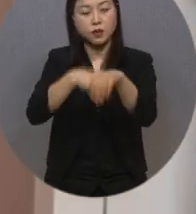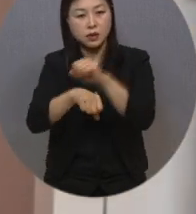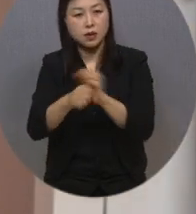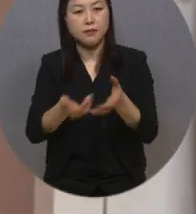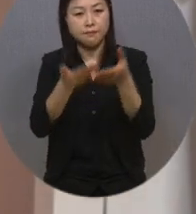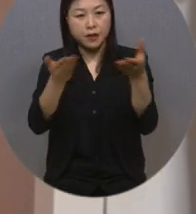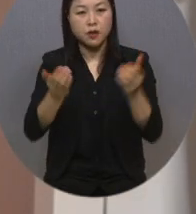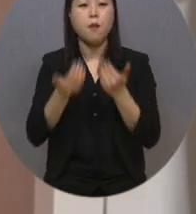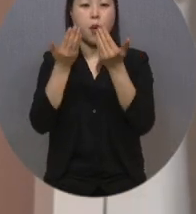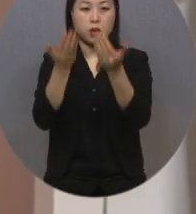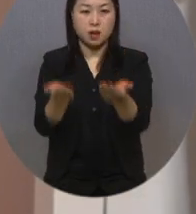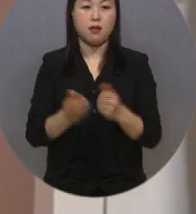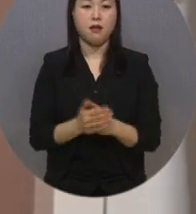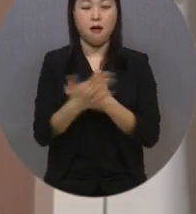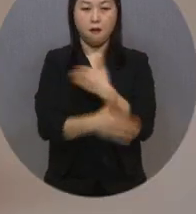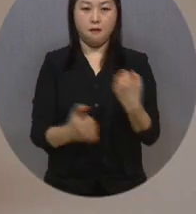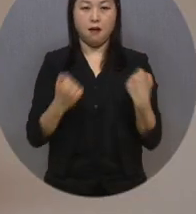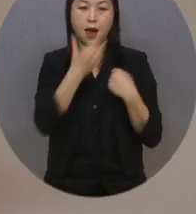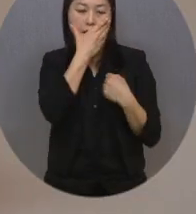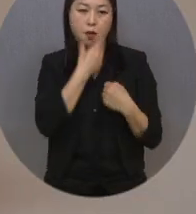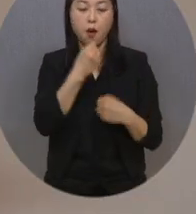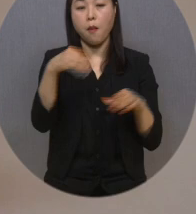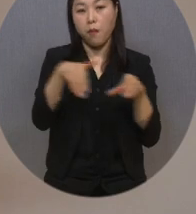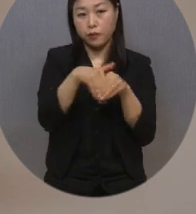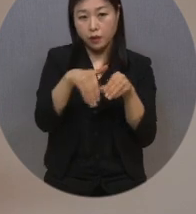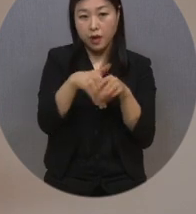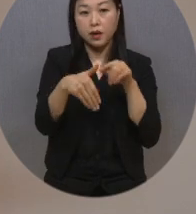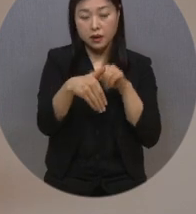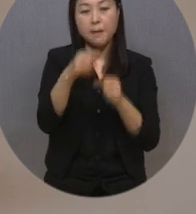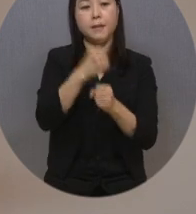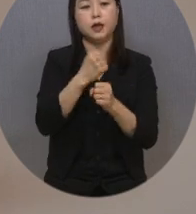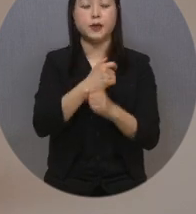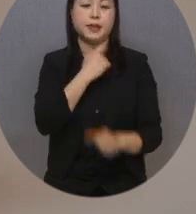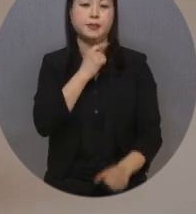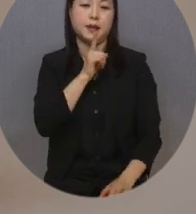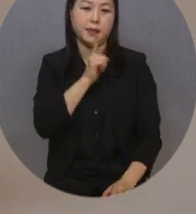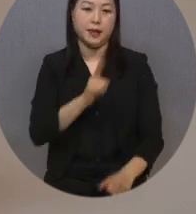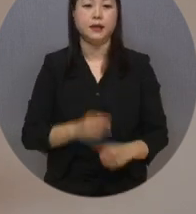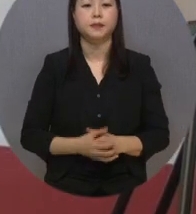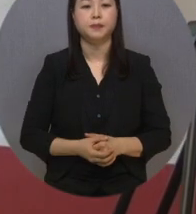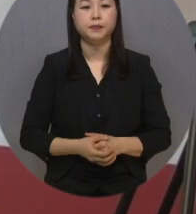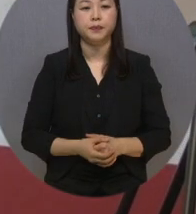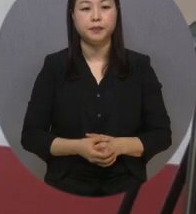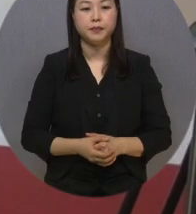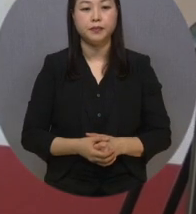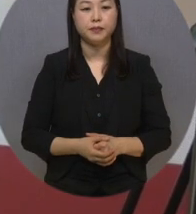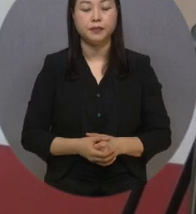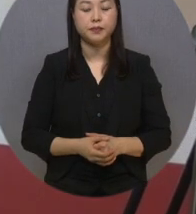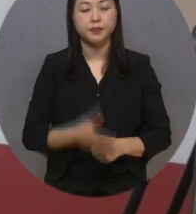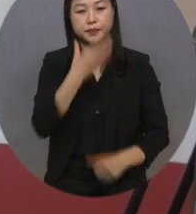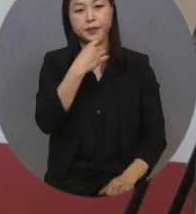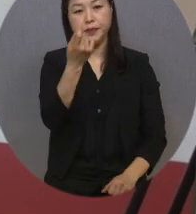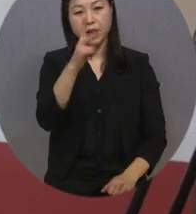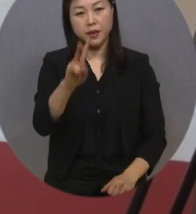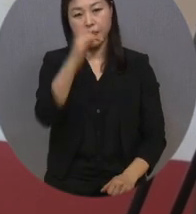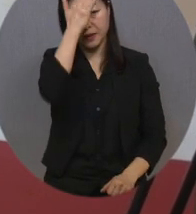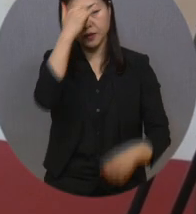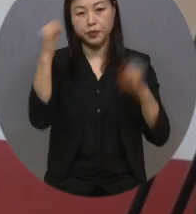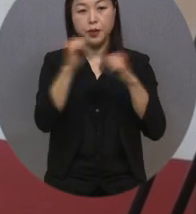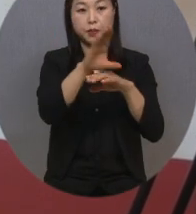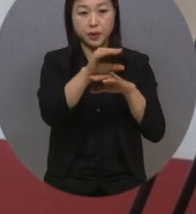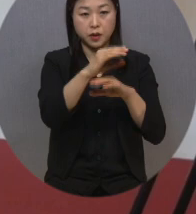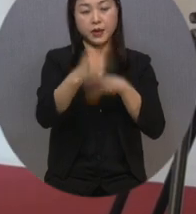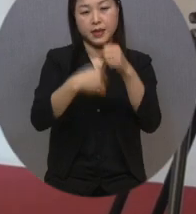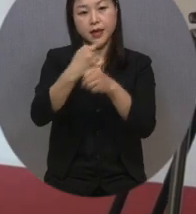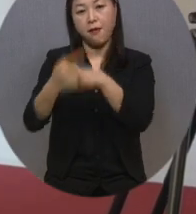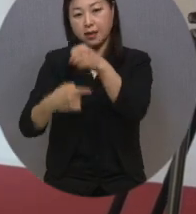나눔과 봉사로 건강하고 행복한 복지 문화를 조성하고 싶다고 전했습니다. 한편 복지TV 충북방송은